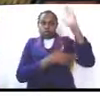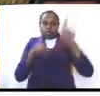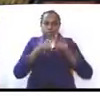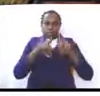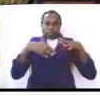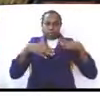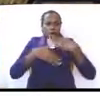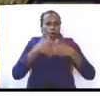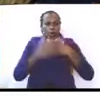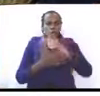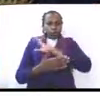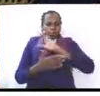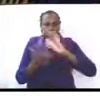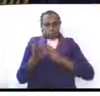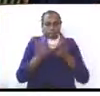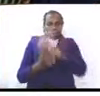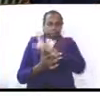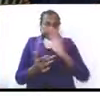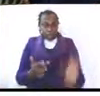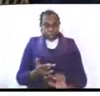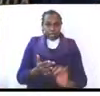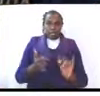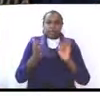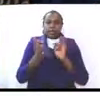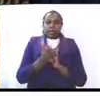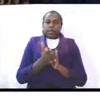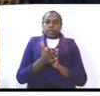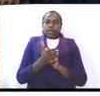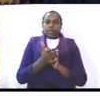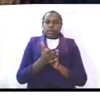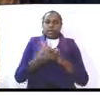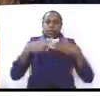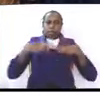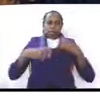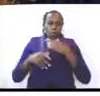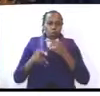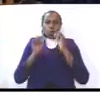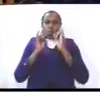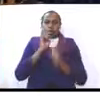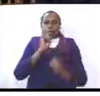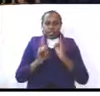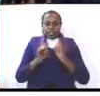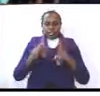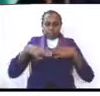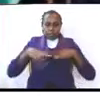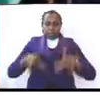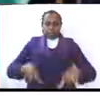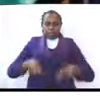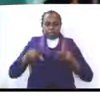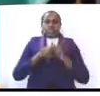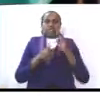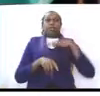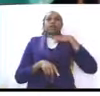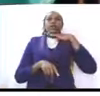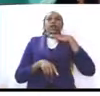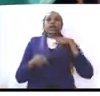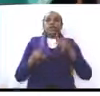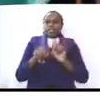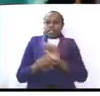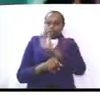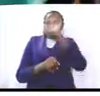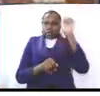za Kristo Yesu, atakaye wahukumu walio hai na walio kufa, kwa